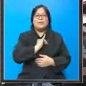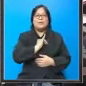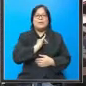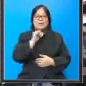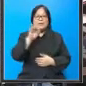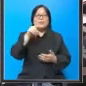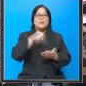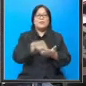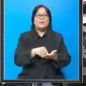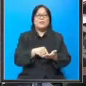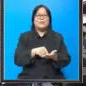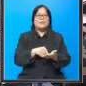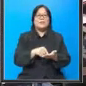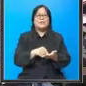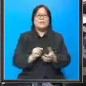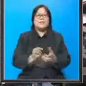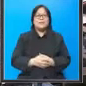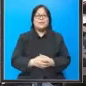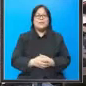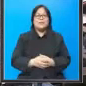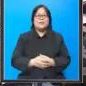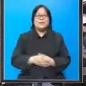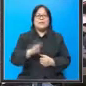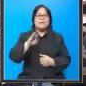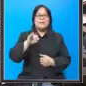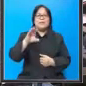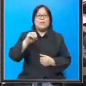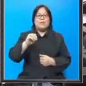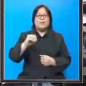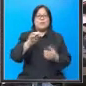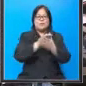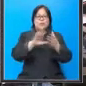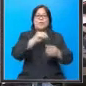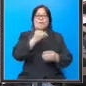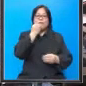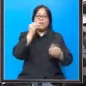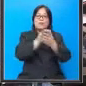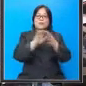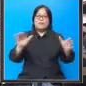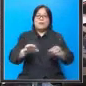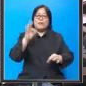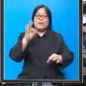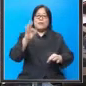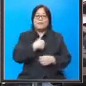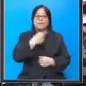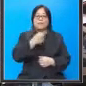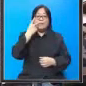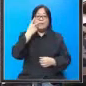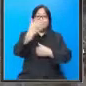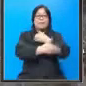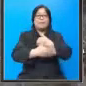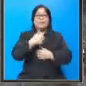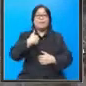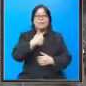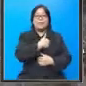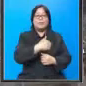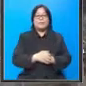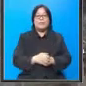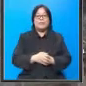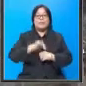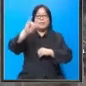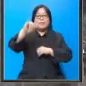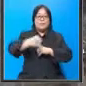isu ini adalah isu files created and food safety ya kalau kita tengok negara kita